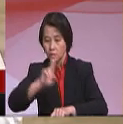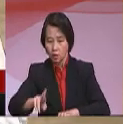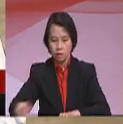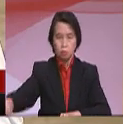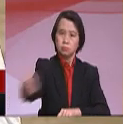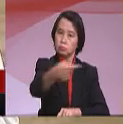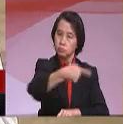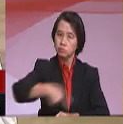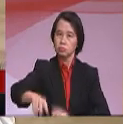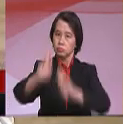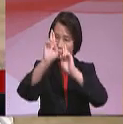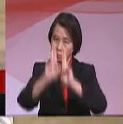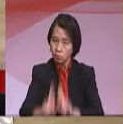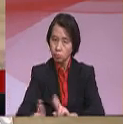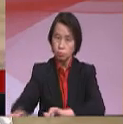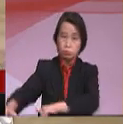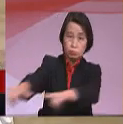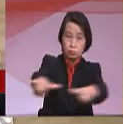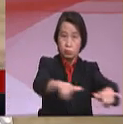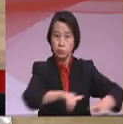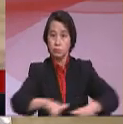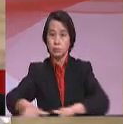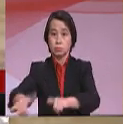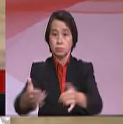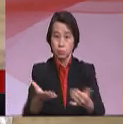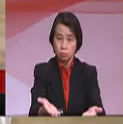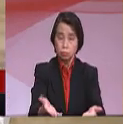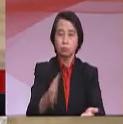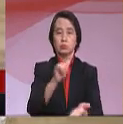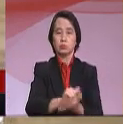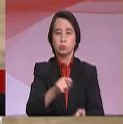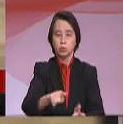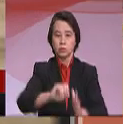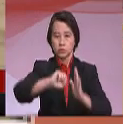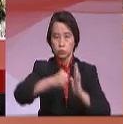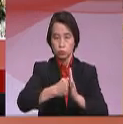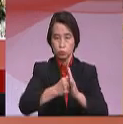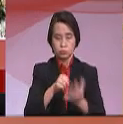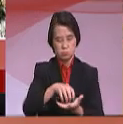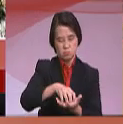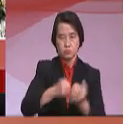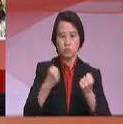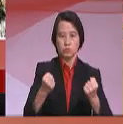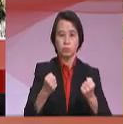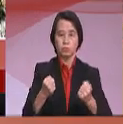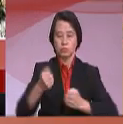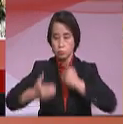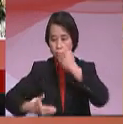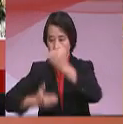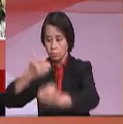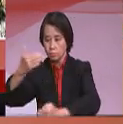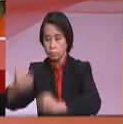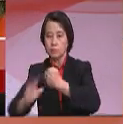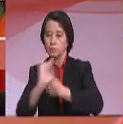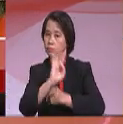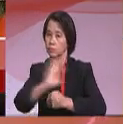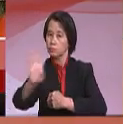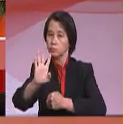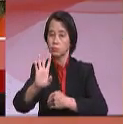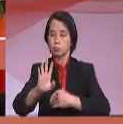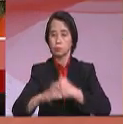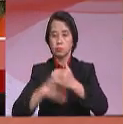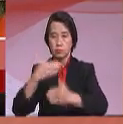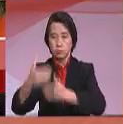saling menghormati antara satu sama lain merupakan sumber keutuhan dan kemajuan sesebuah